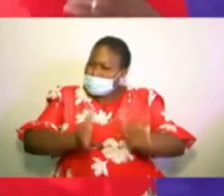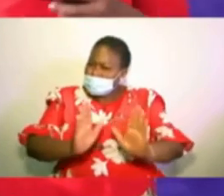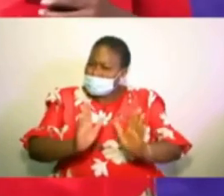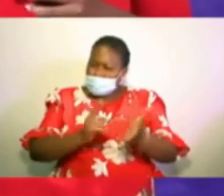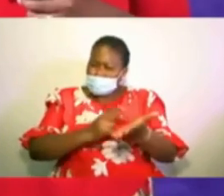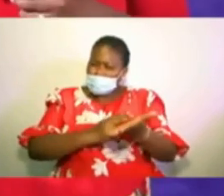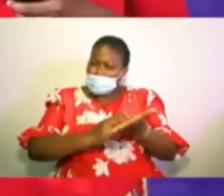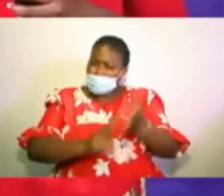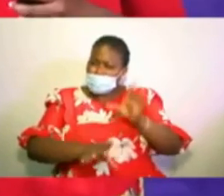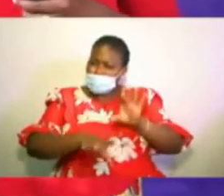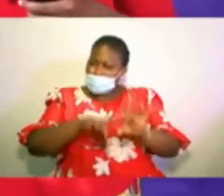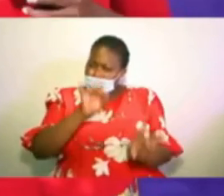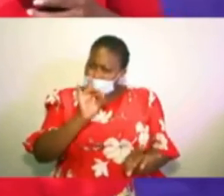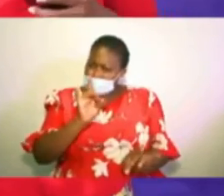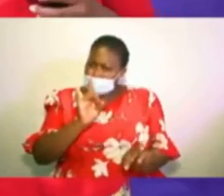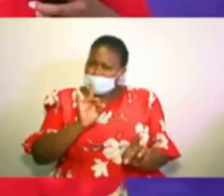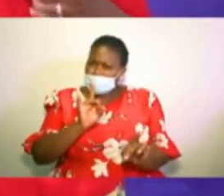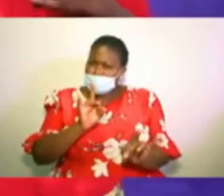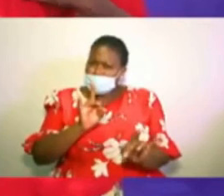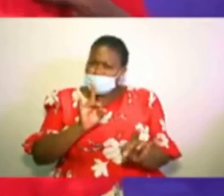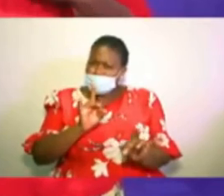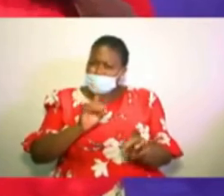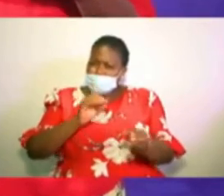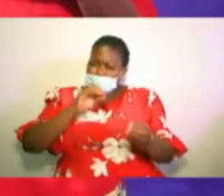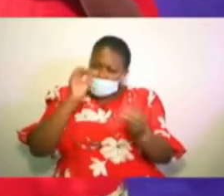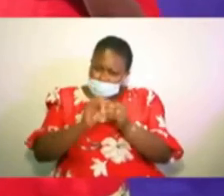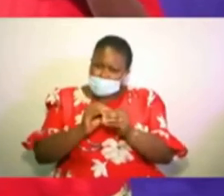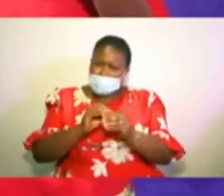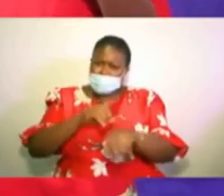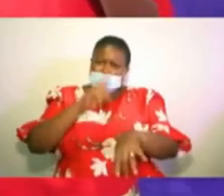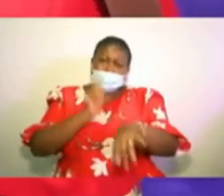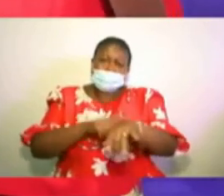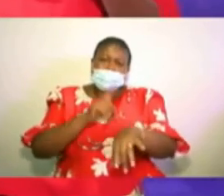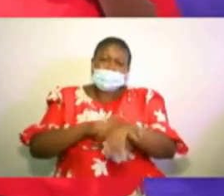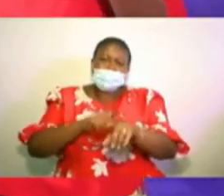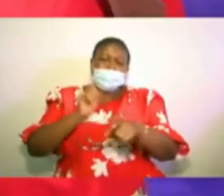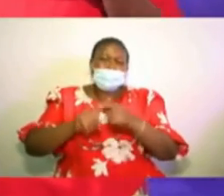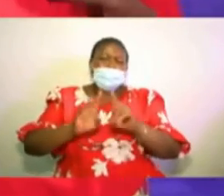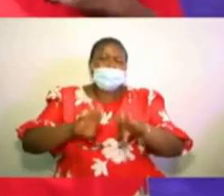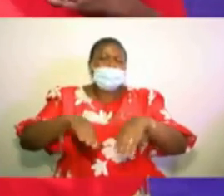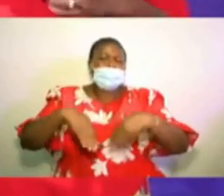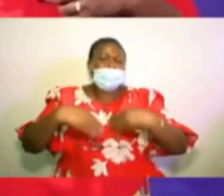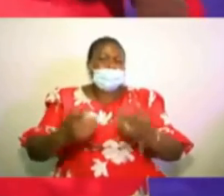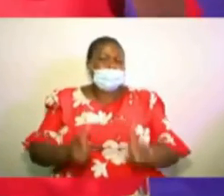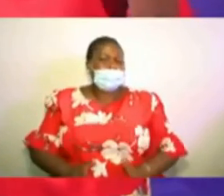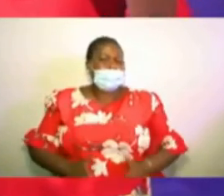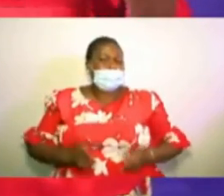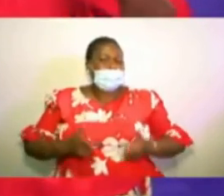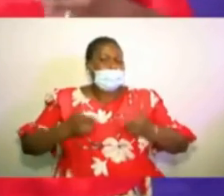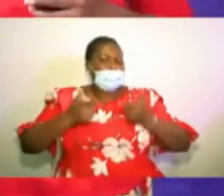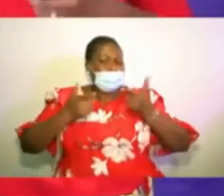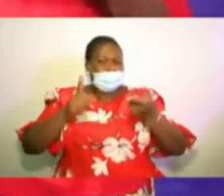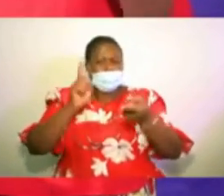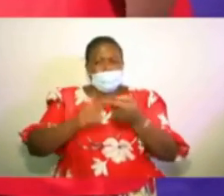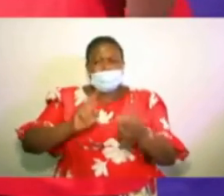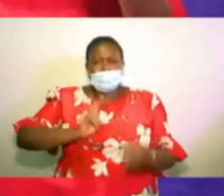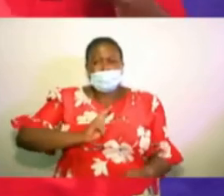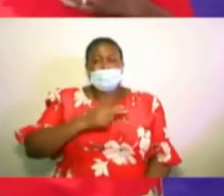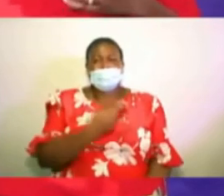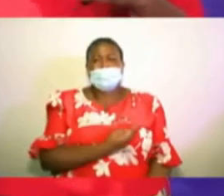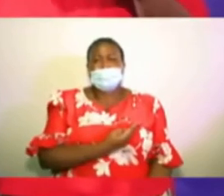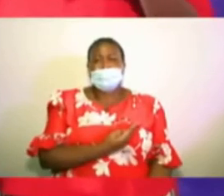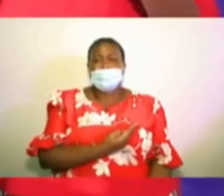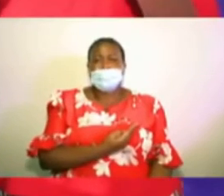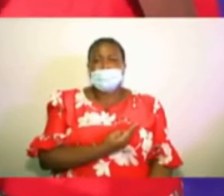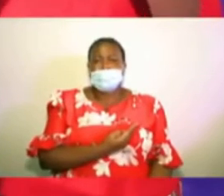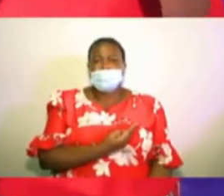to give us life. Et donc le Seigneur imprègne sur mon cœur que dans les semaines à venir, dans les mois à